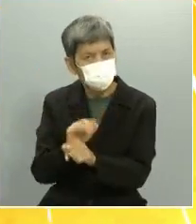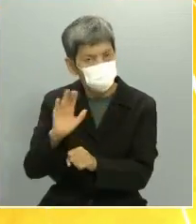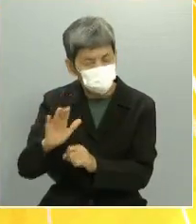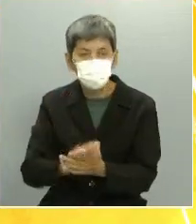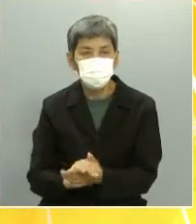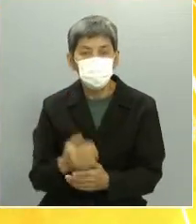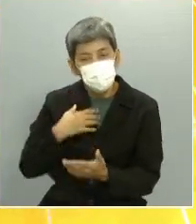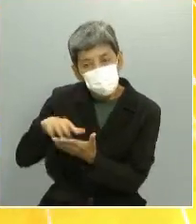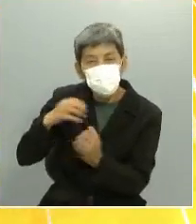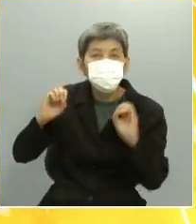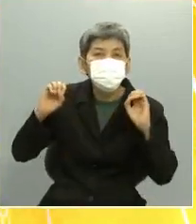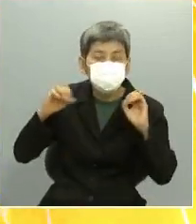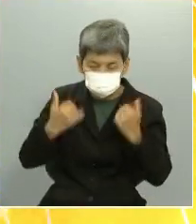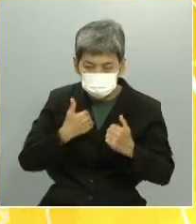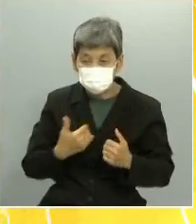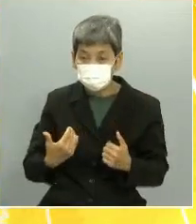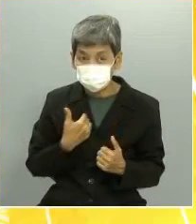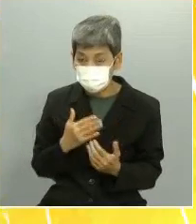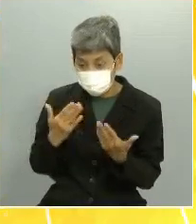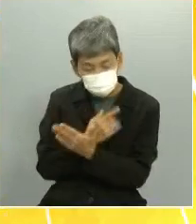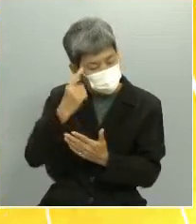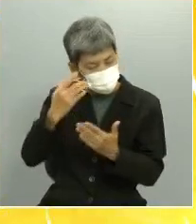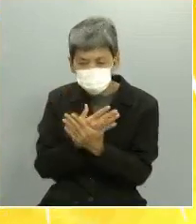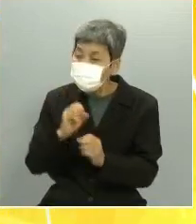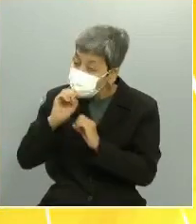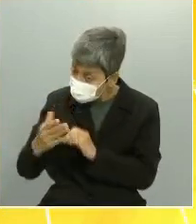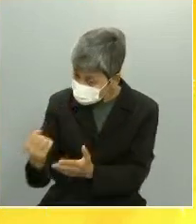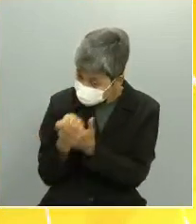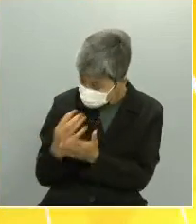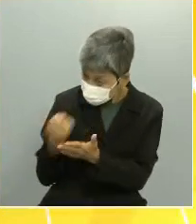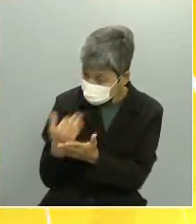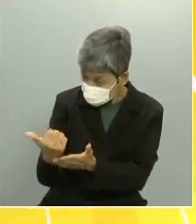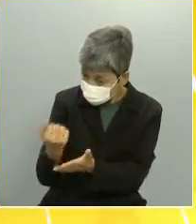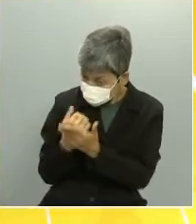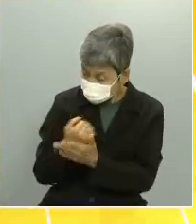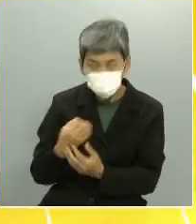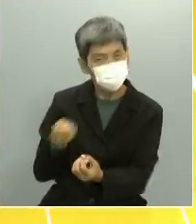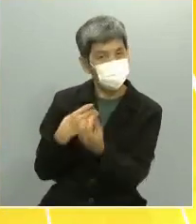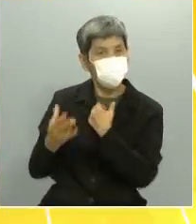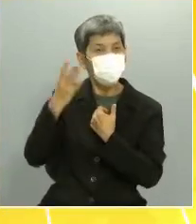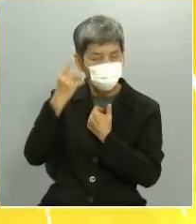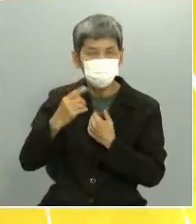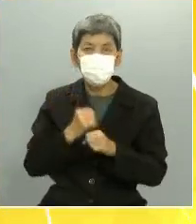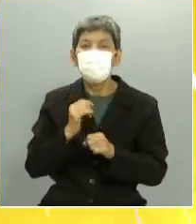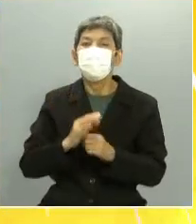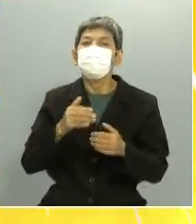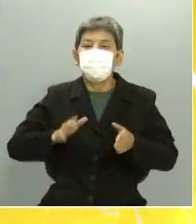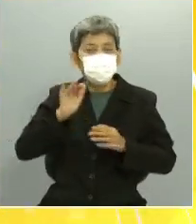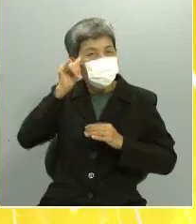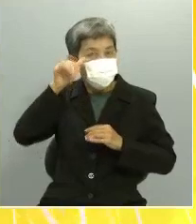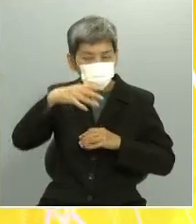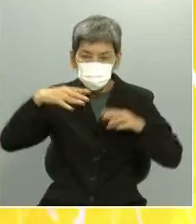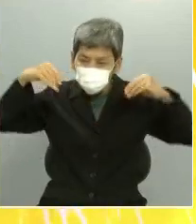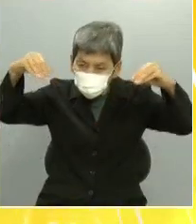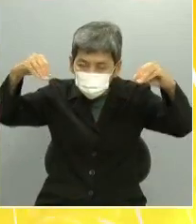ขาก็ไม่รายงานเข้ามาต่อไปแค่เปลี่ยนวิธีคิดเองว่าช่วยรายงานจุดเสี่ยงด้วยอย่างเมื่อวานที่ไปปฏิพัฒน์ก็มีไฟมืดทั้งถน